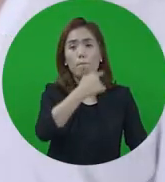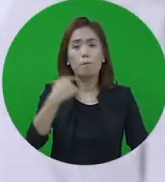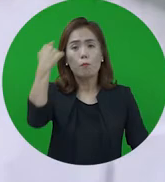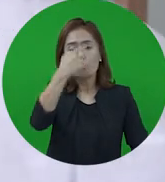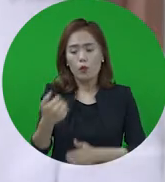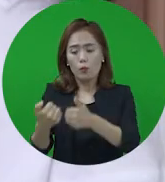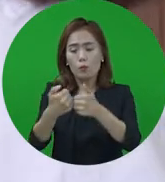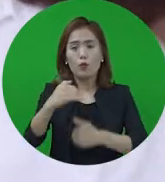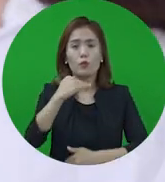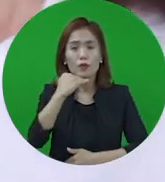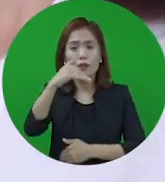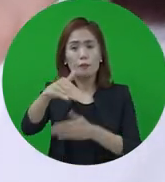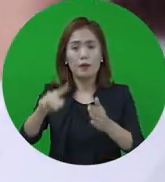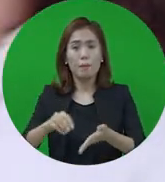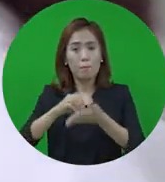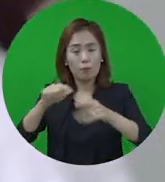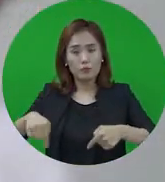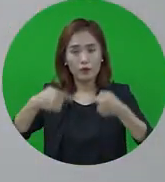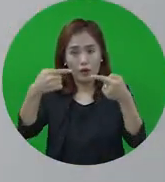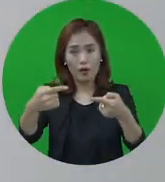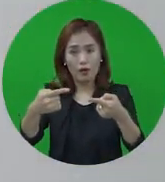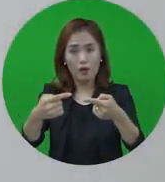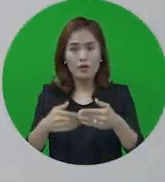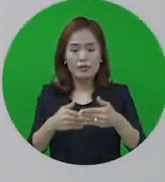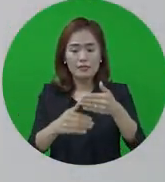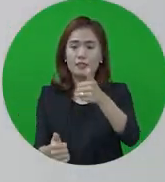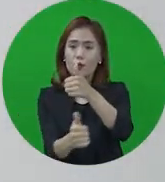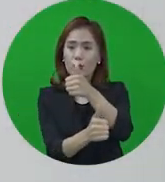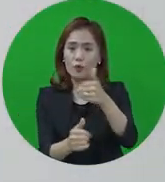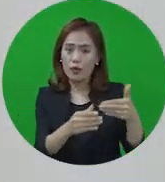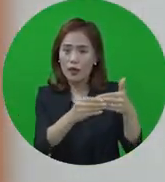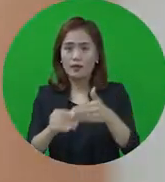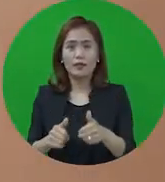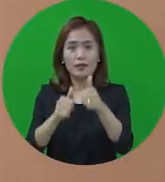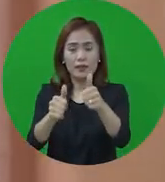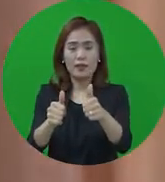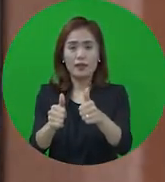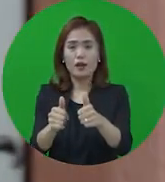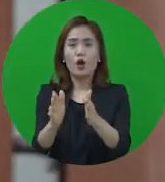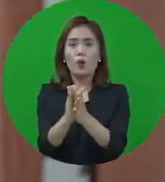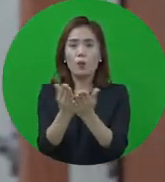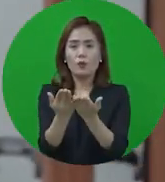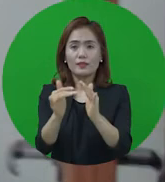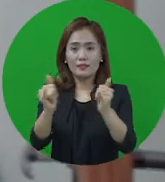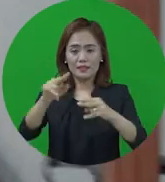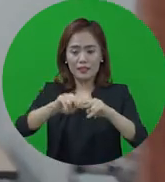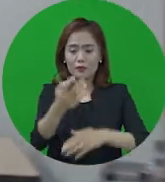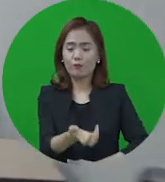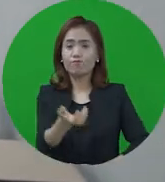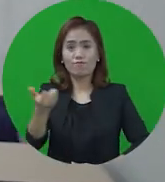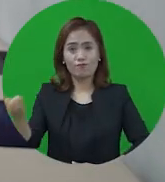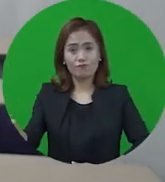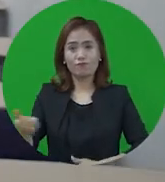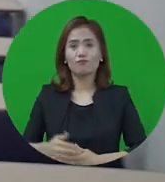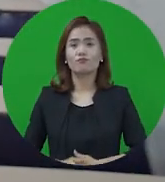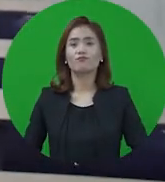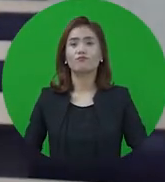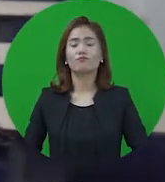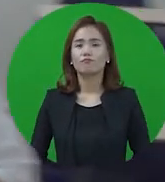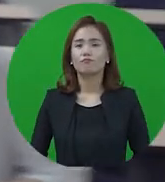먼저 면접 대기실로 입실하여 진행위원의 안내에 따라 본인 자리로 이동합니다.